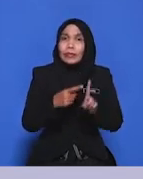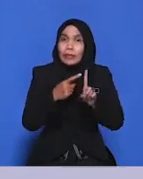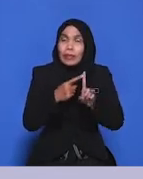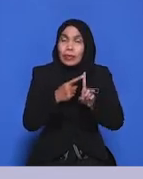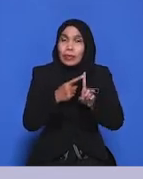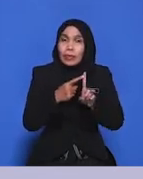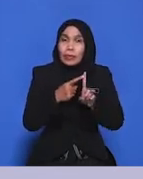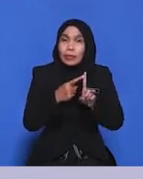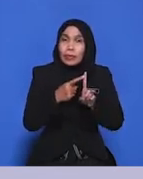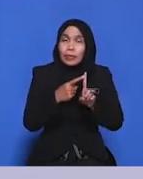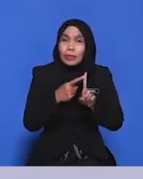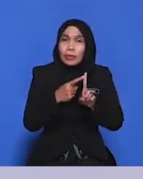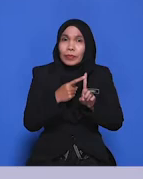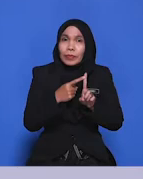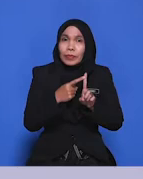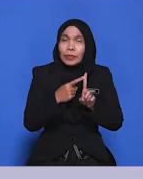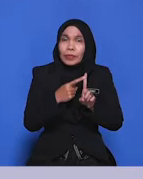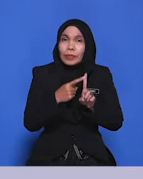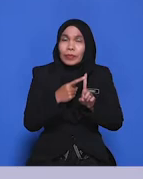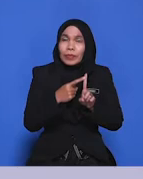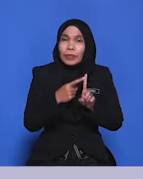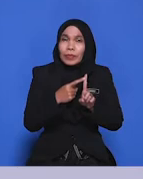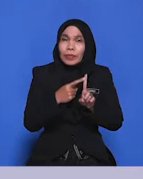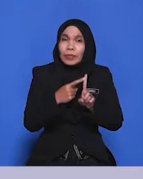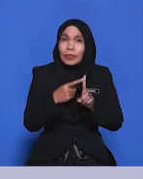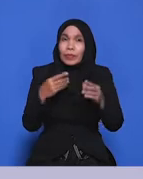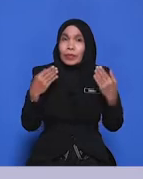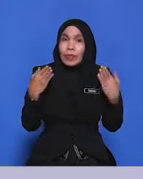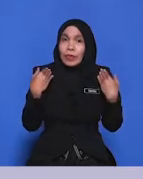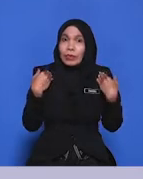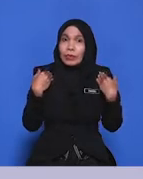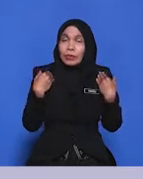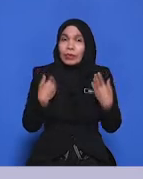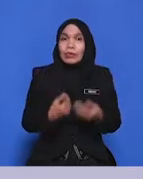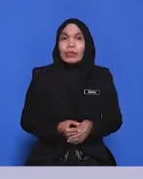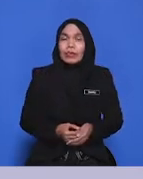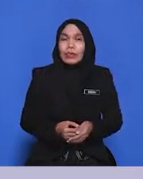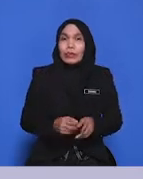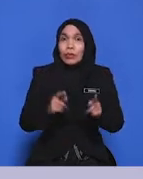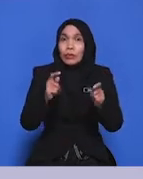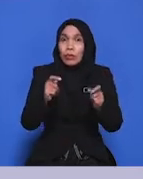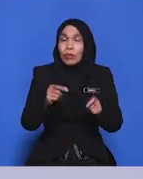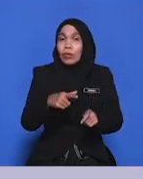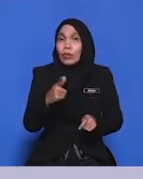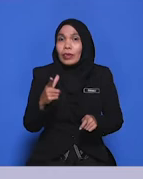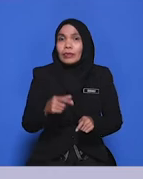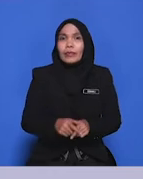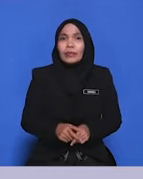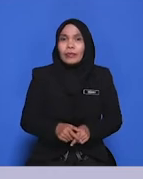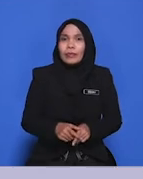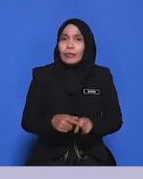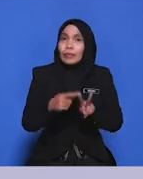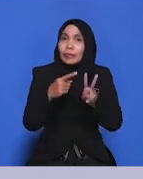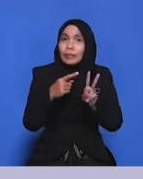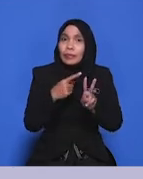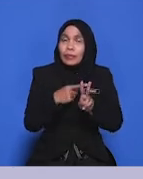kesayangan beliau iaitu Sheikh Muhammad Abduh dan juga seorang lagi tokoh yang bernama Rashid Ridha. Gerakan Islah